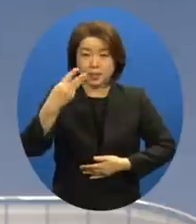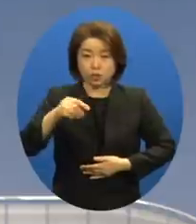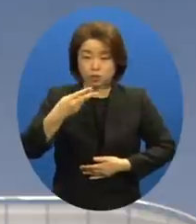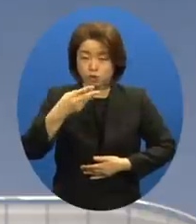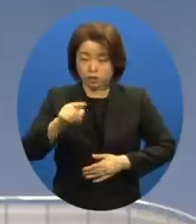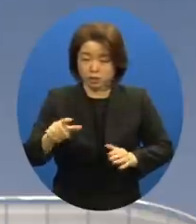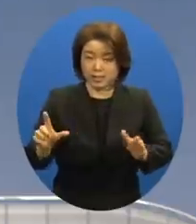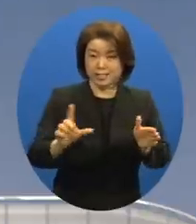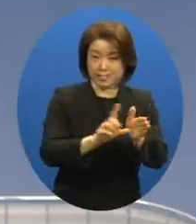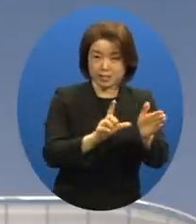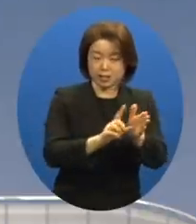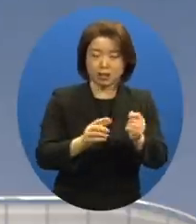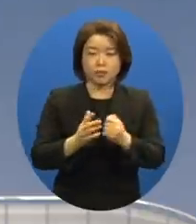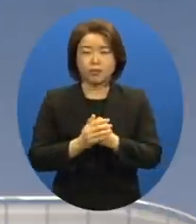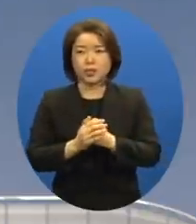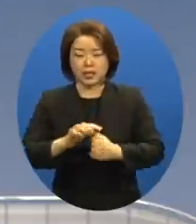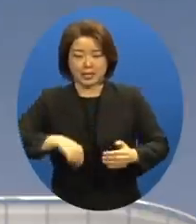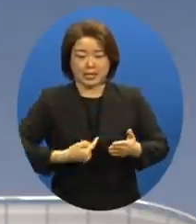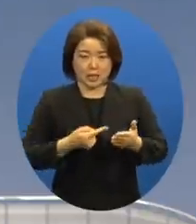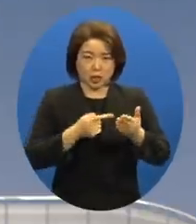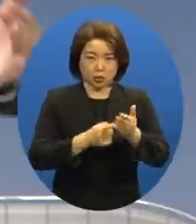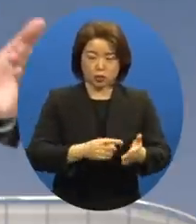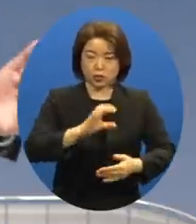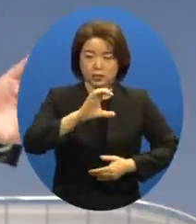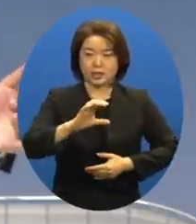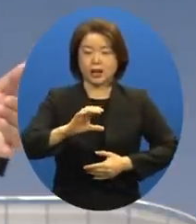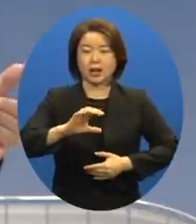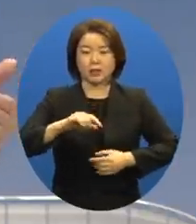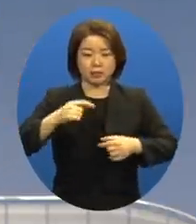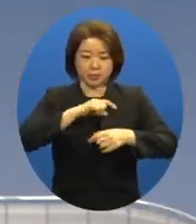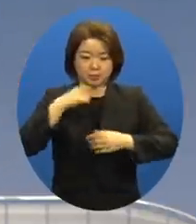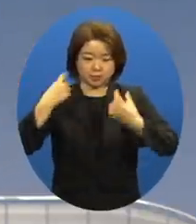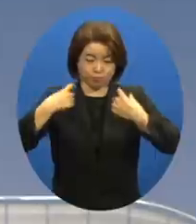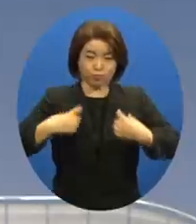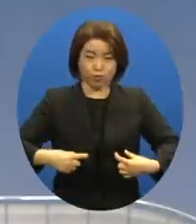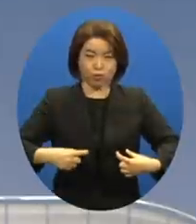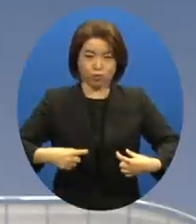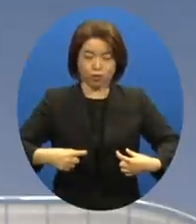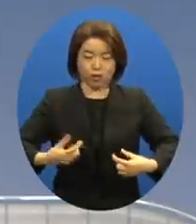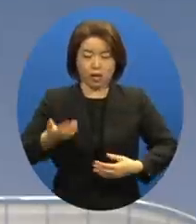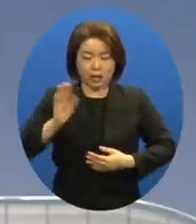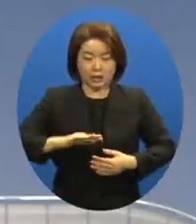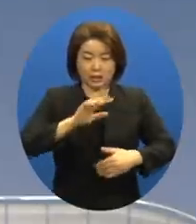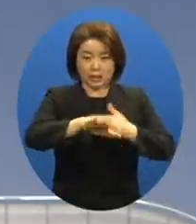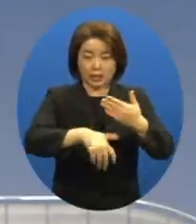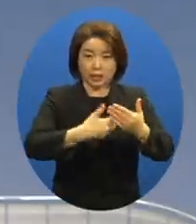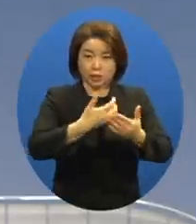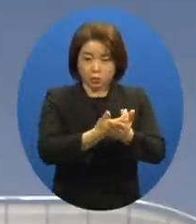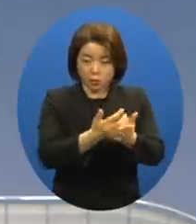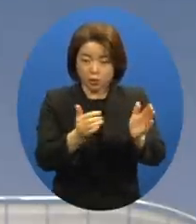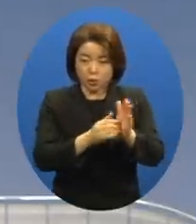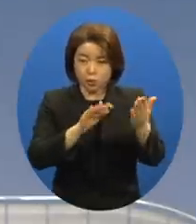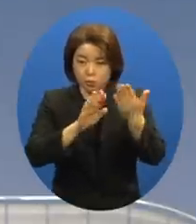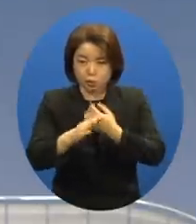사재 이였습니다 근데 그거 종교 계획을 하고 난 다음에 순열 어떤 카타리나 폰 보라 와 변환을